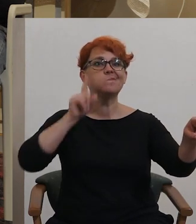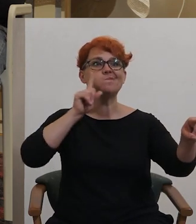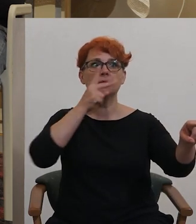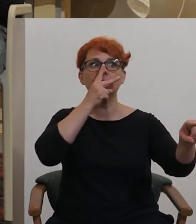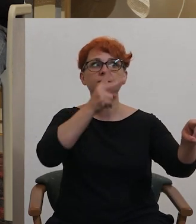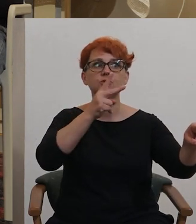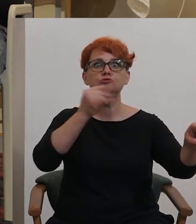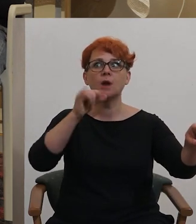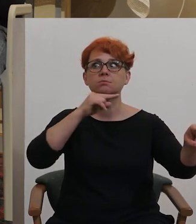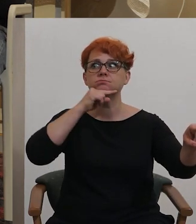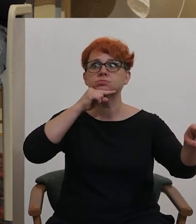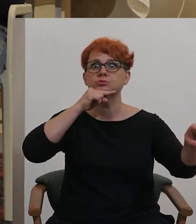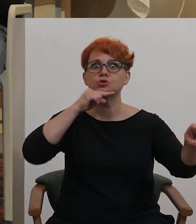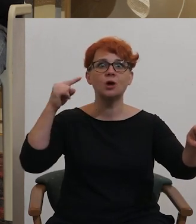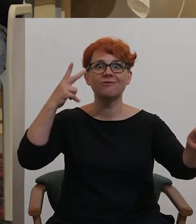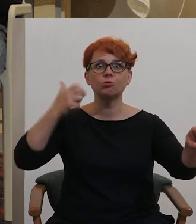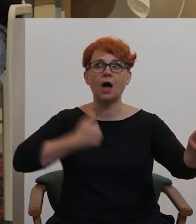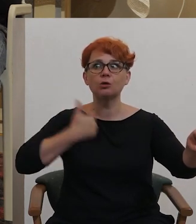Armia Czerwona tam wyprawia